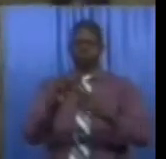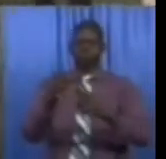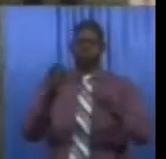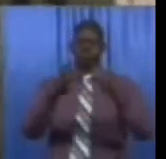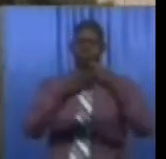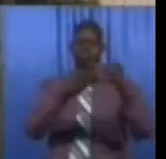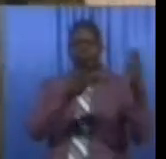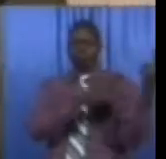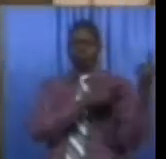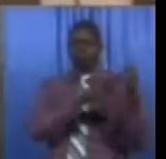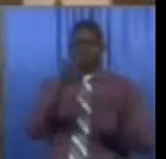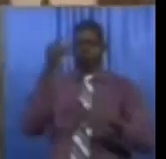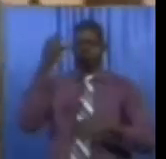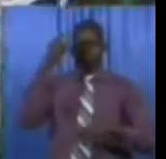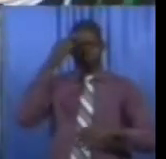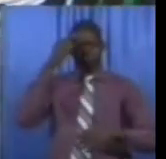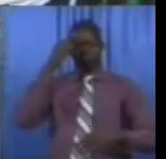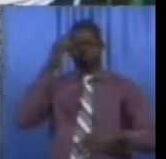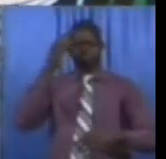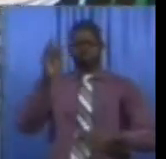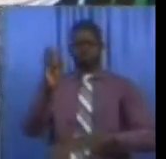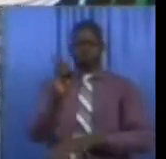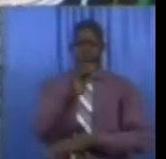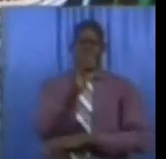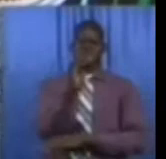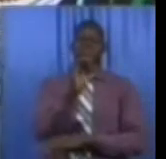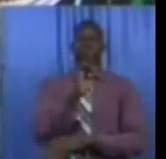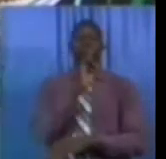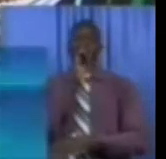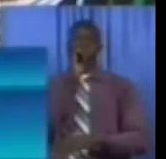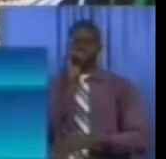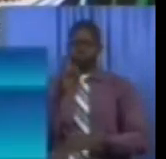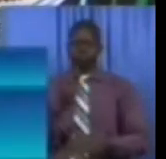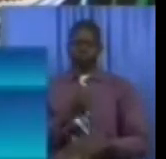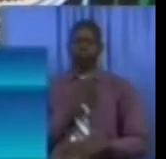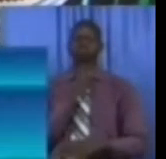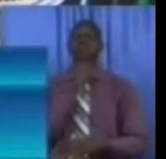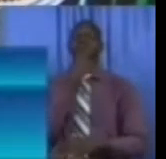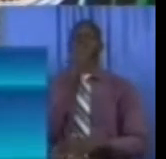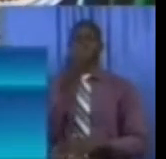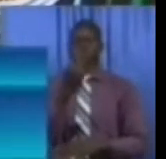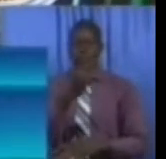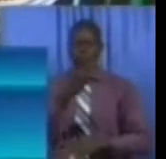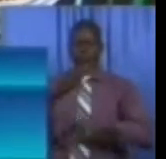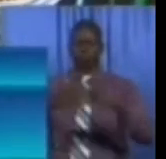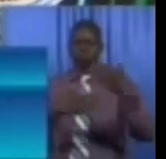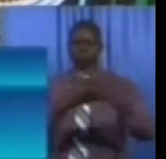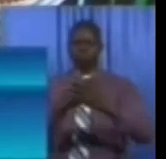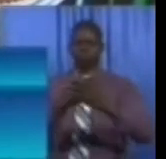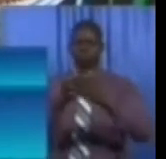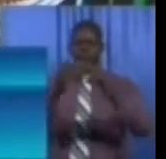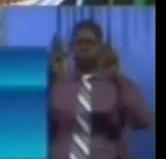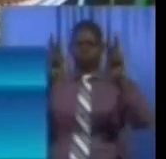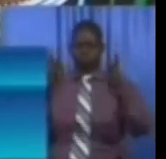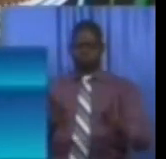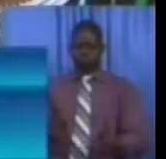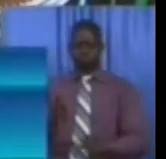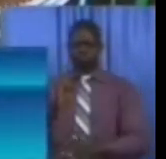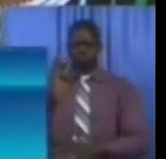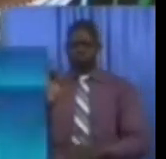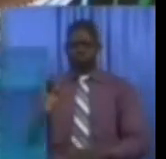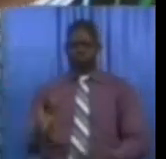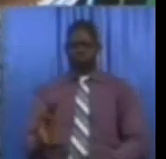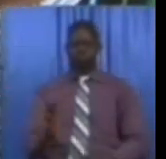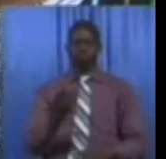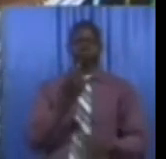du gouvernement. La montée des couleurs, c'est une affirmation de tous les citoyens burkinabés, quelle